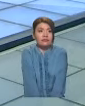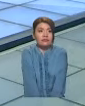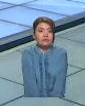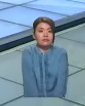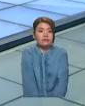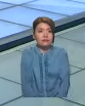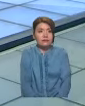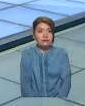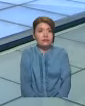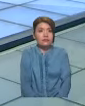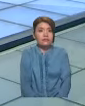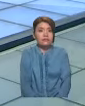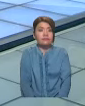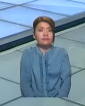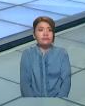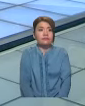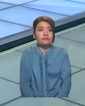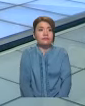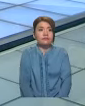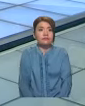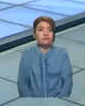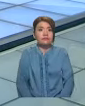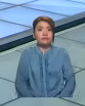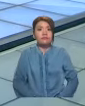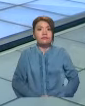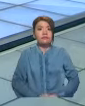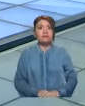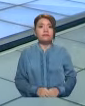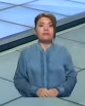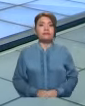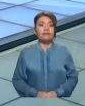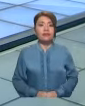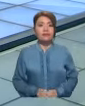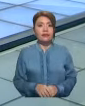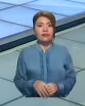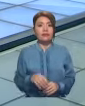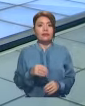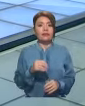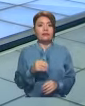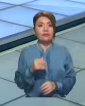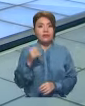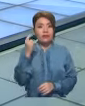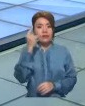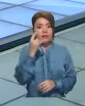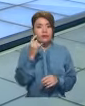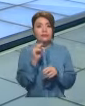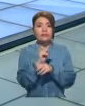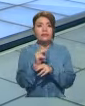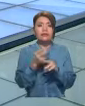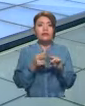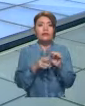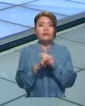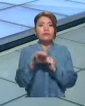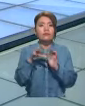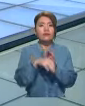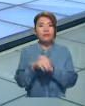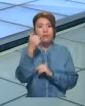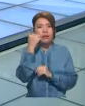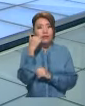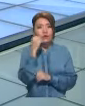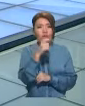Пособников-мошенников задержали в Актобе. Ими оказались курьеры, которые передавали деньги обманутых граждан злоумышленникам. В основном среди жертв пожилые люди,